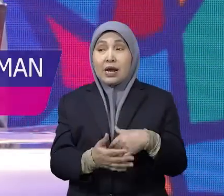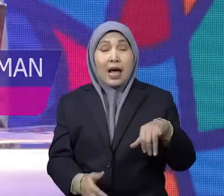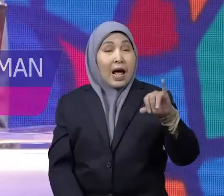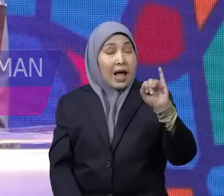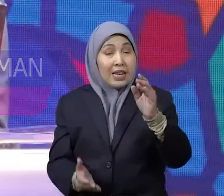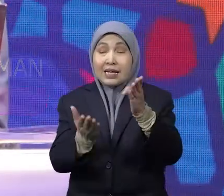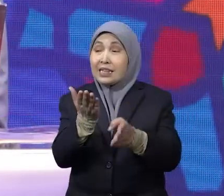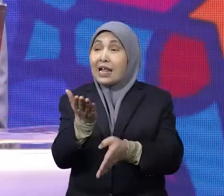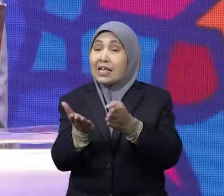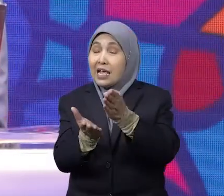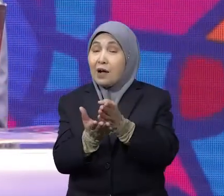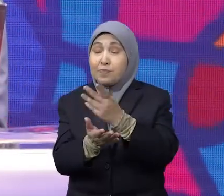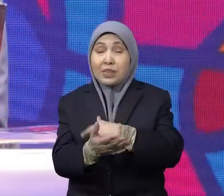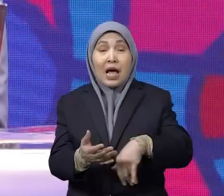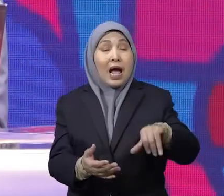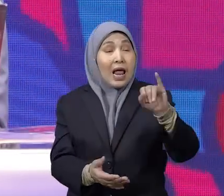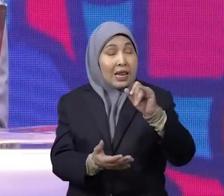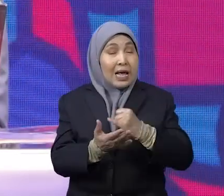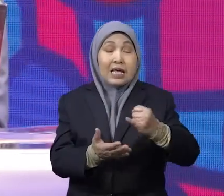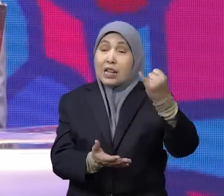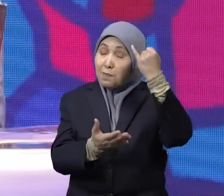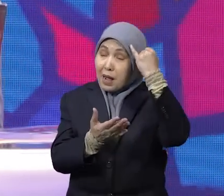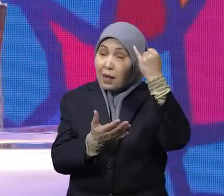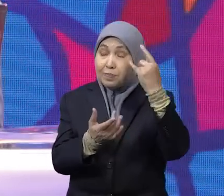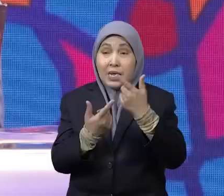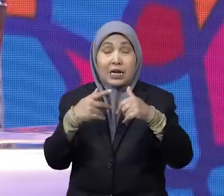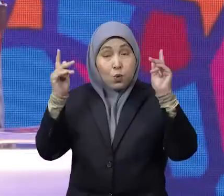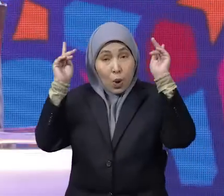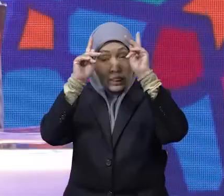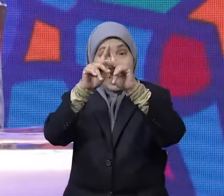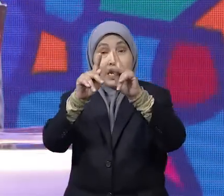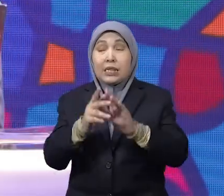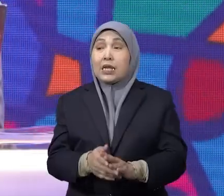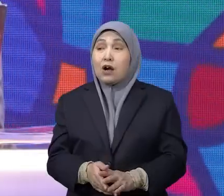Al-Hidayah dan juga Al-Ilma dari Kuantan.